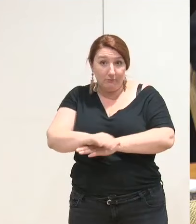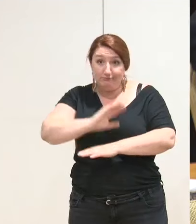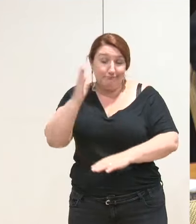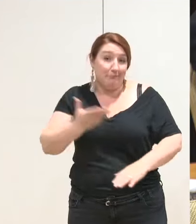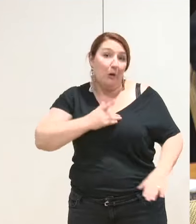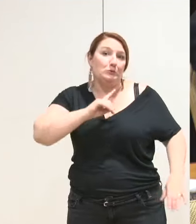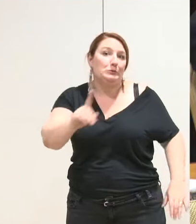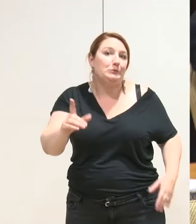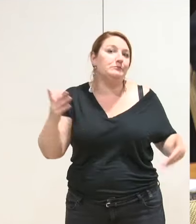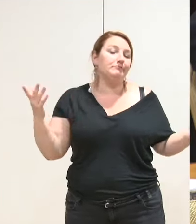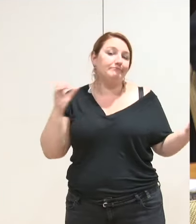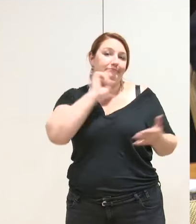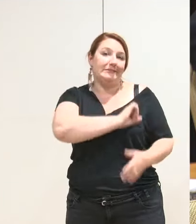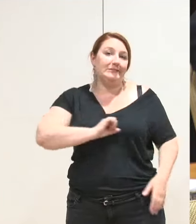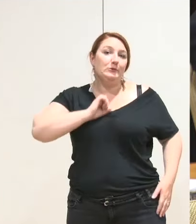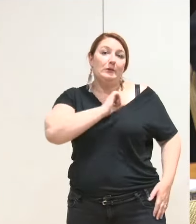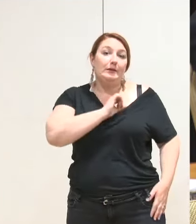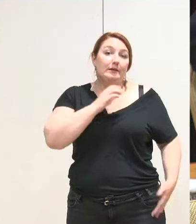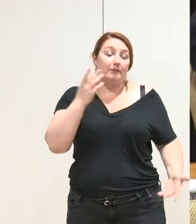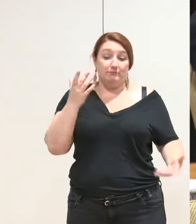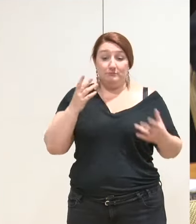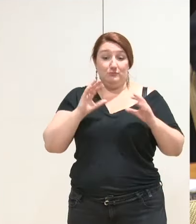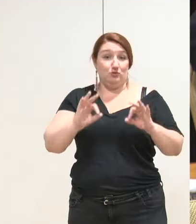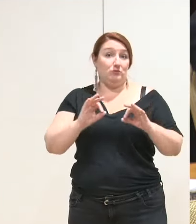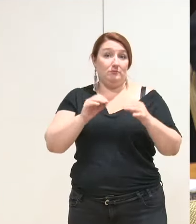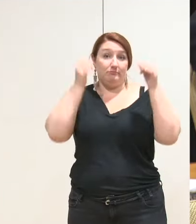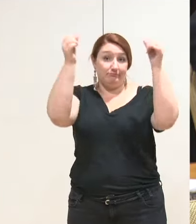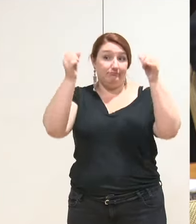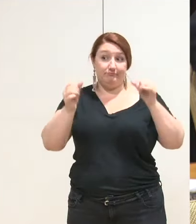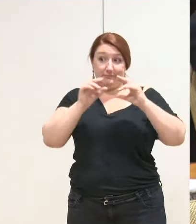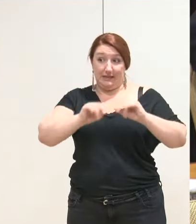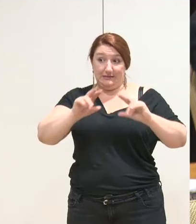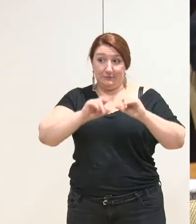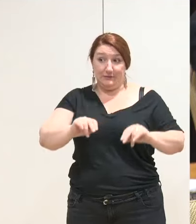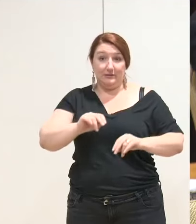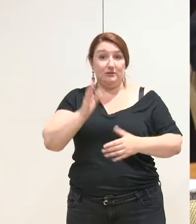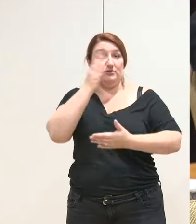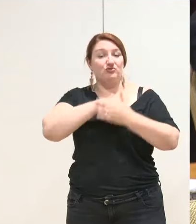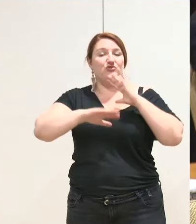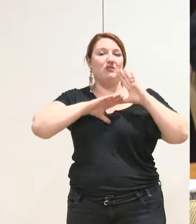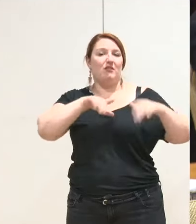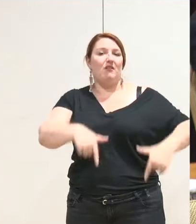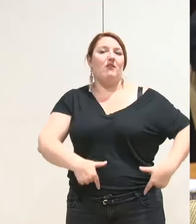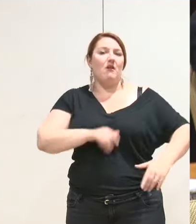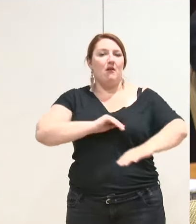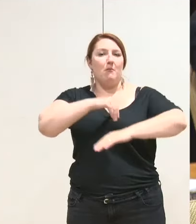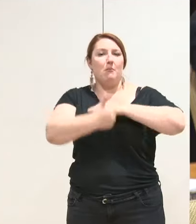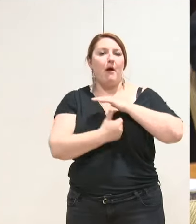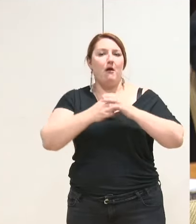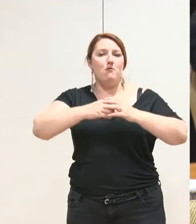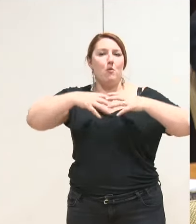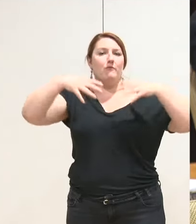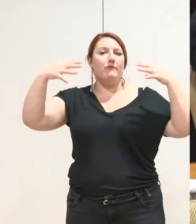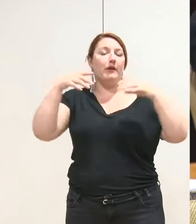donc voilà on en est désolé c'est ce qui a été expliqué sur à l'entrée de l'école pain levé et on est